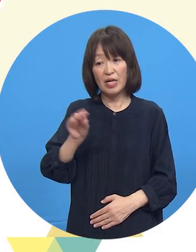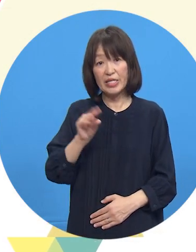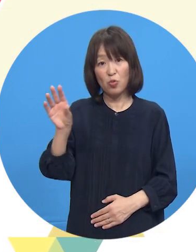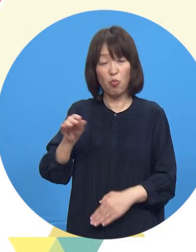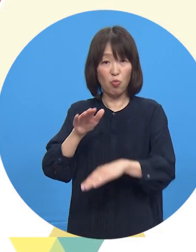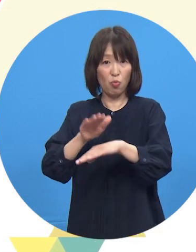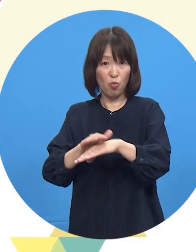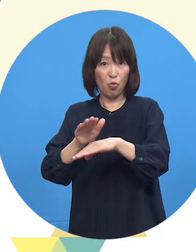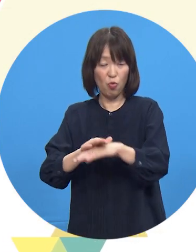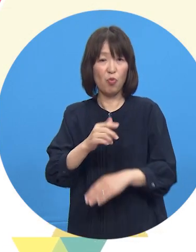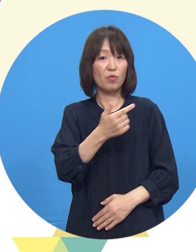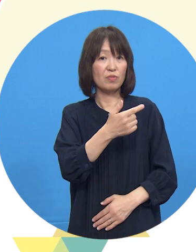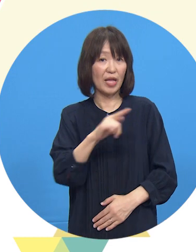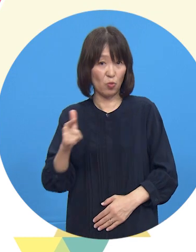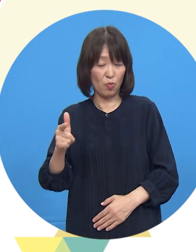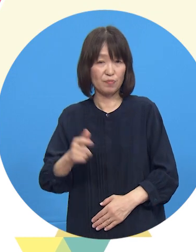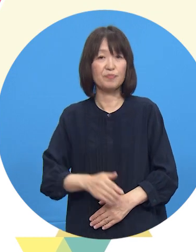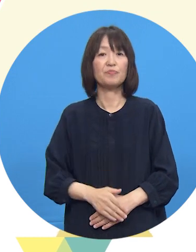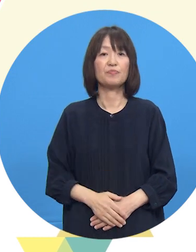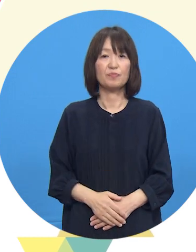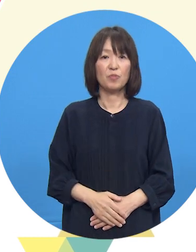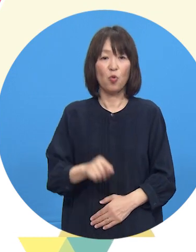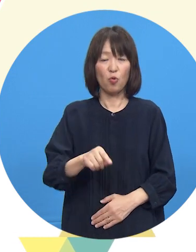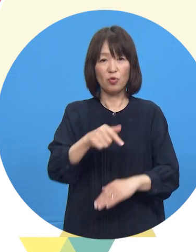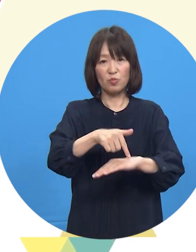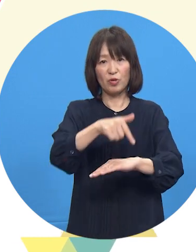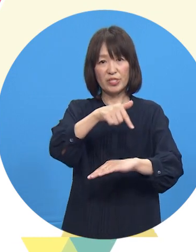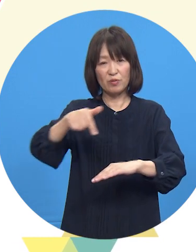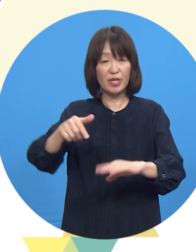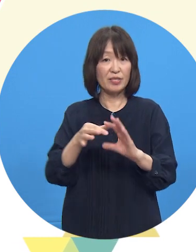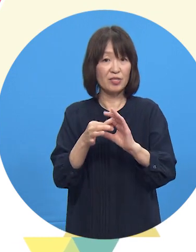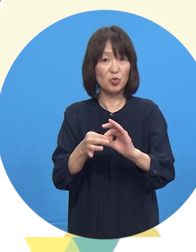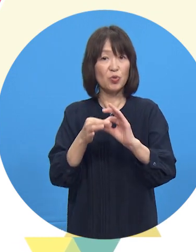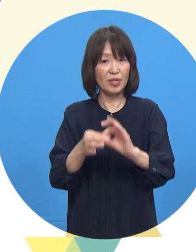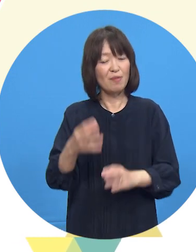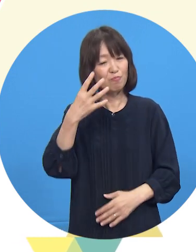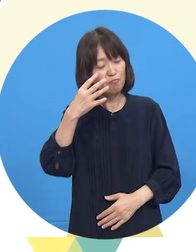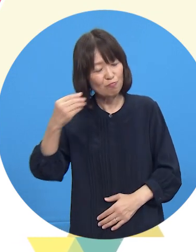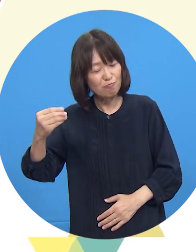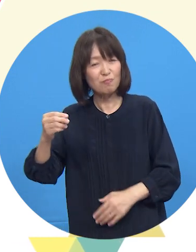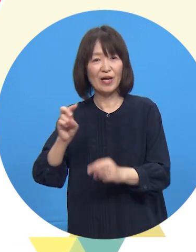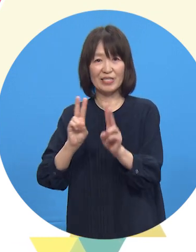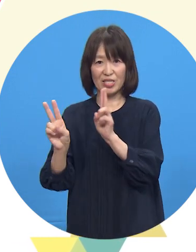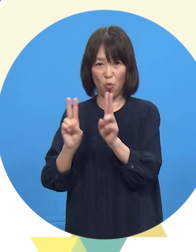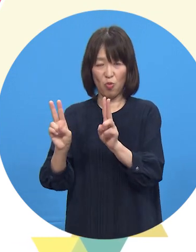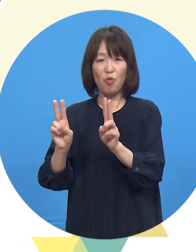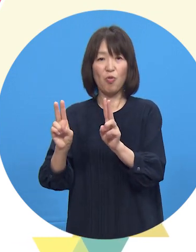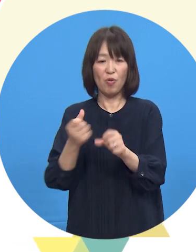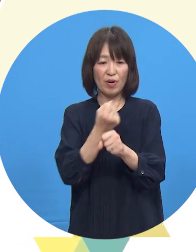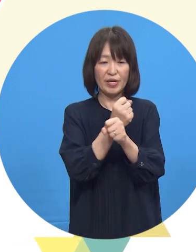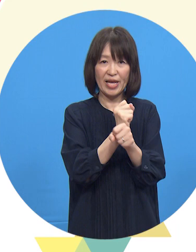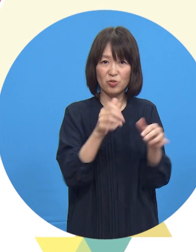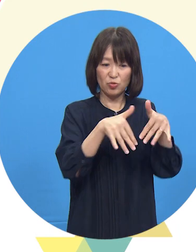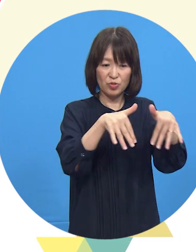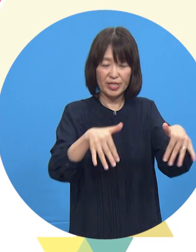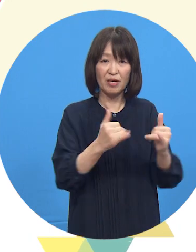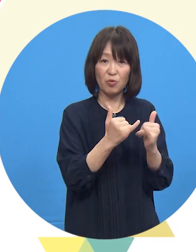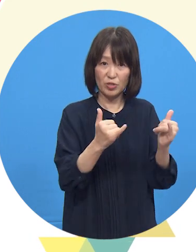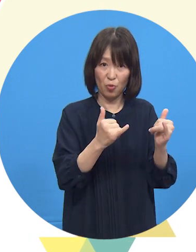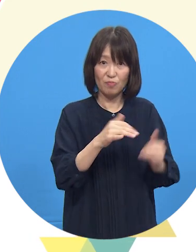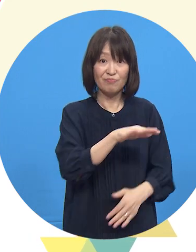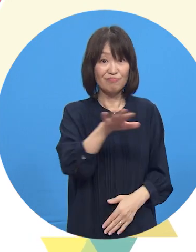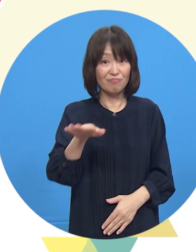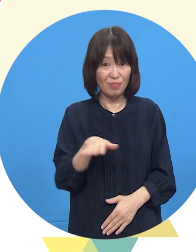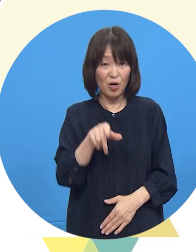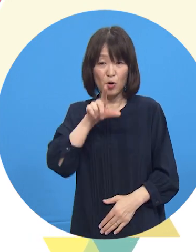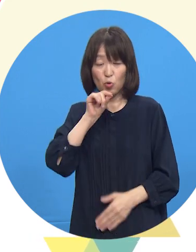法など鳥取砂丘月面化プロジェクトについて関心のある企業や研究機関の方は、鳥